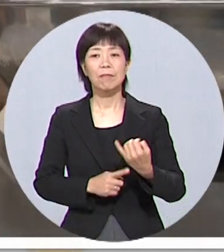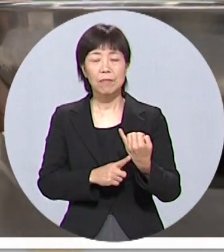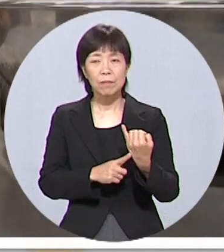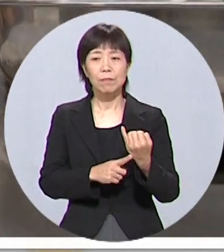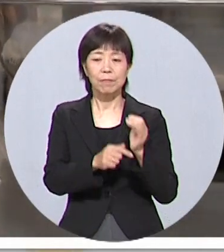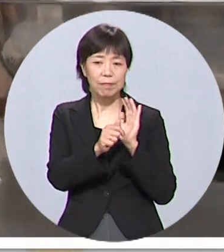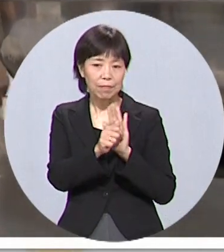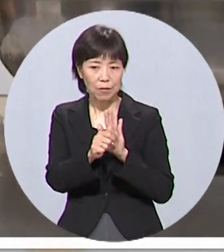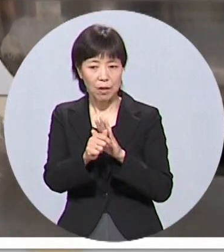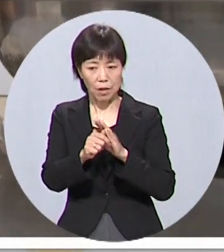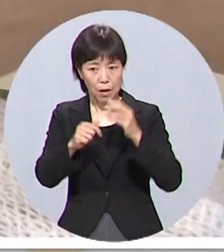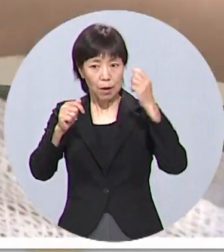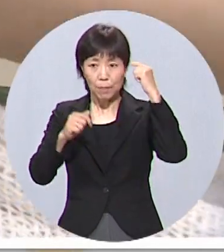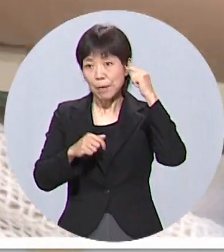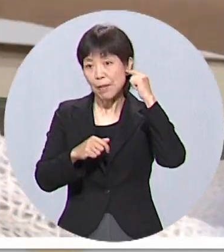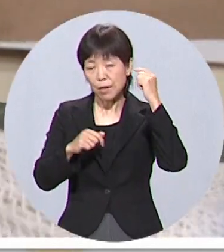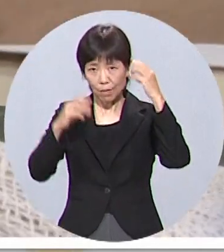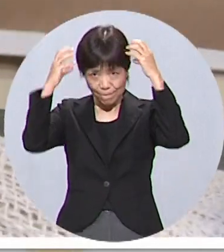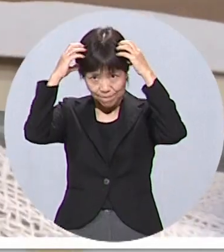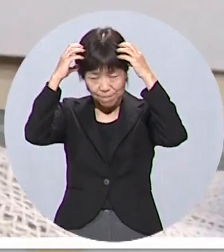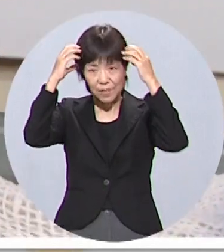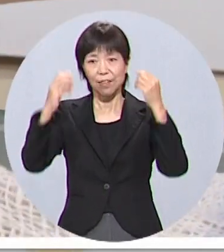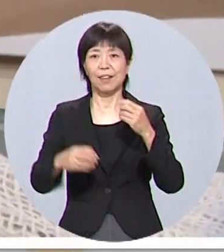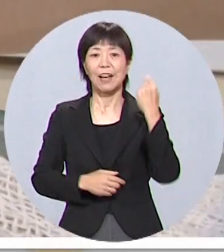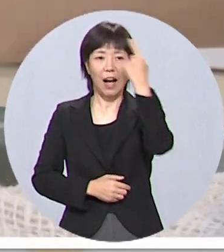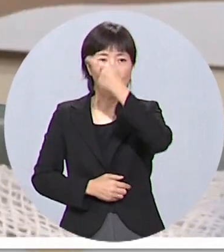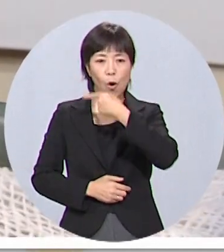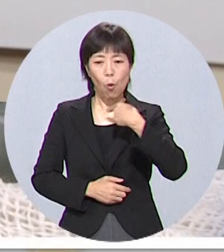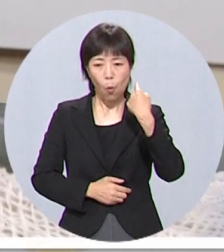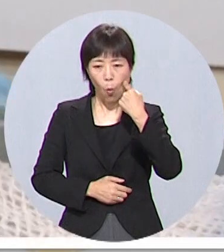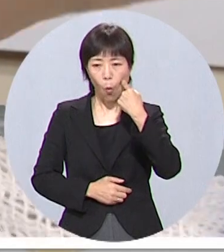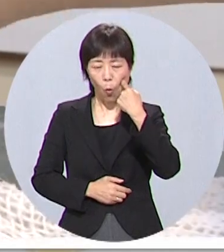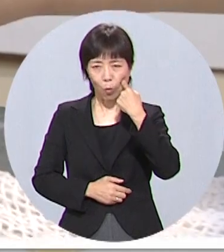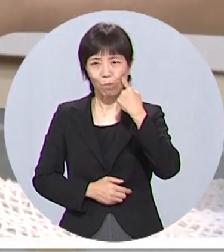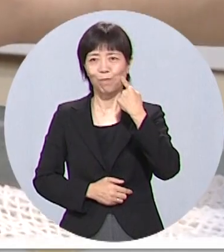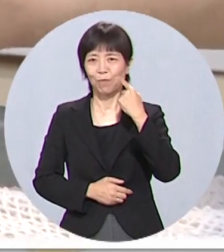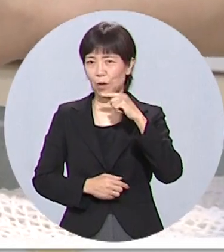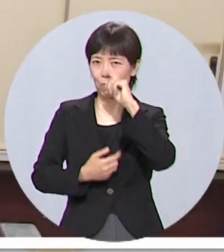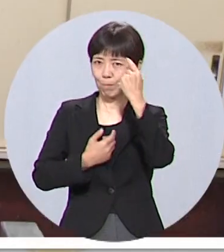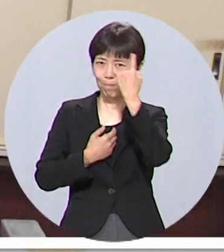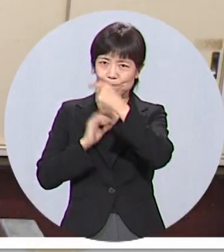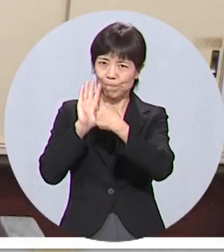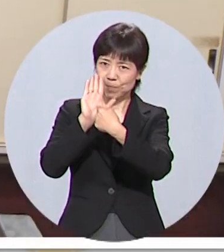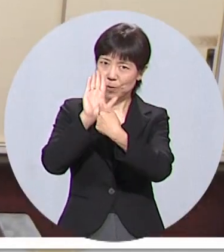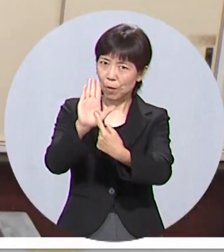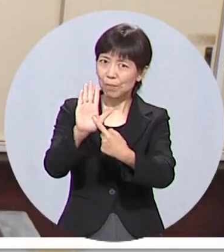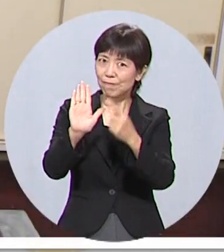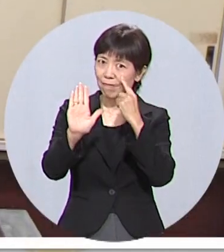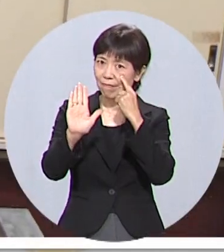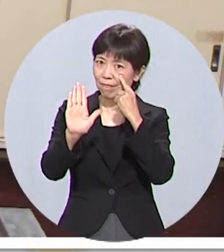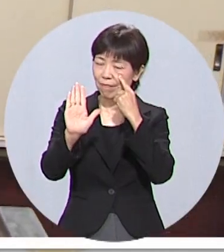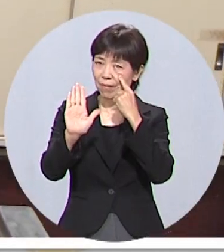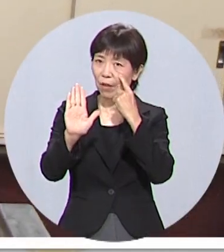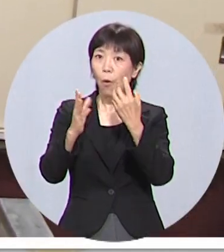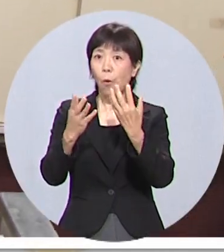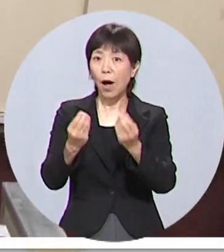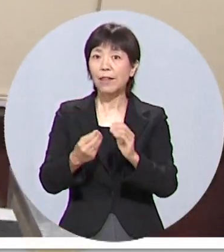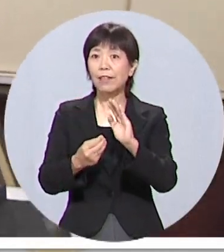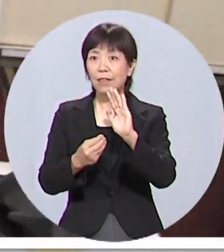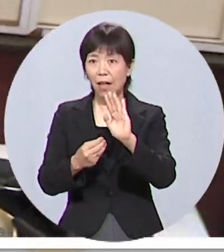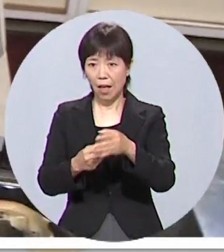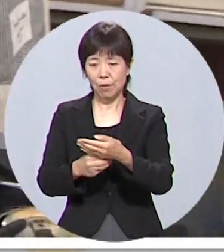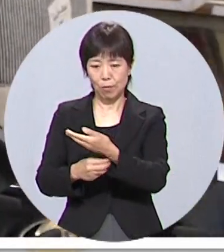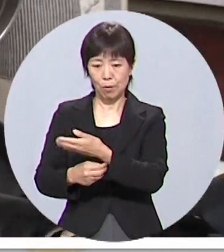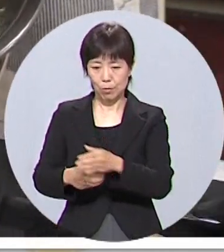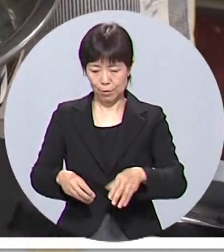スで耳を2つと顔の計3箇所を縛り、熊の顔を表現します。縛り終わったら染液に